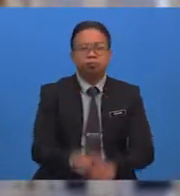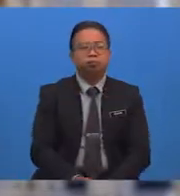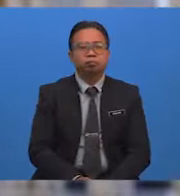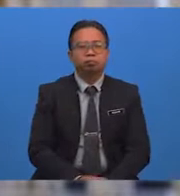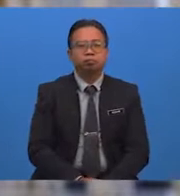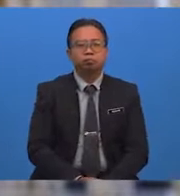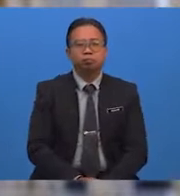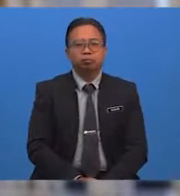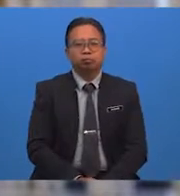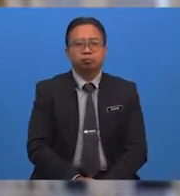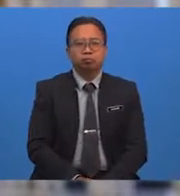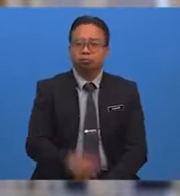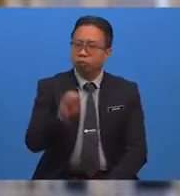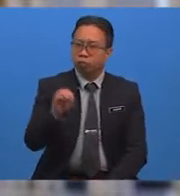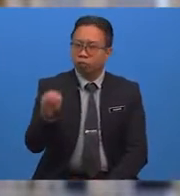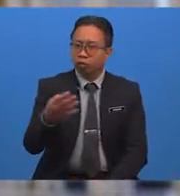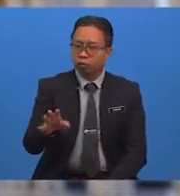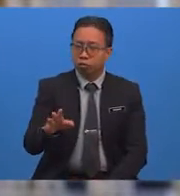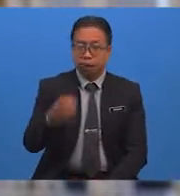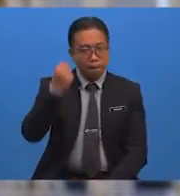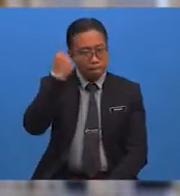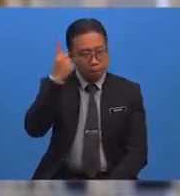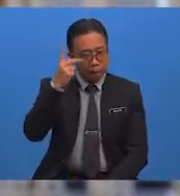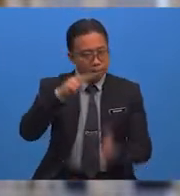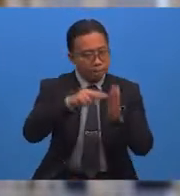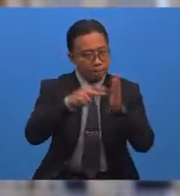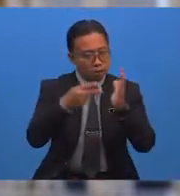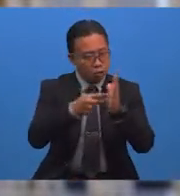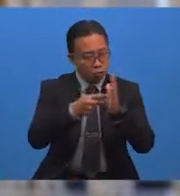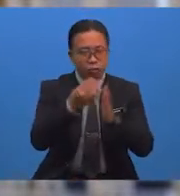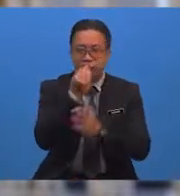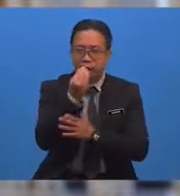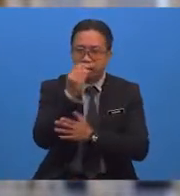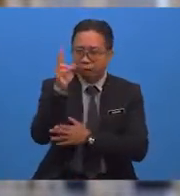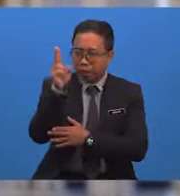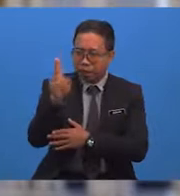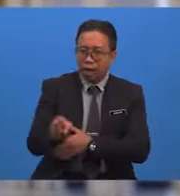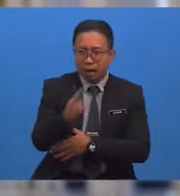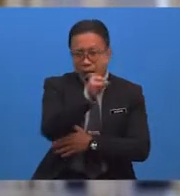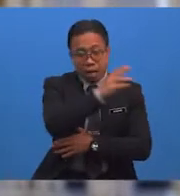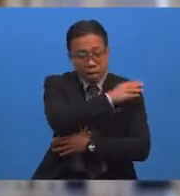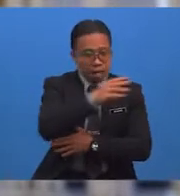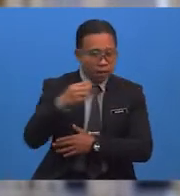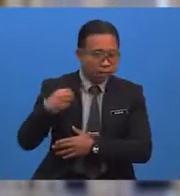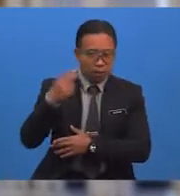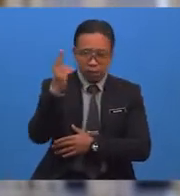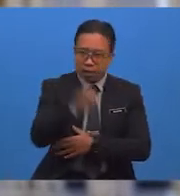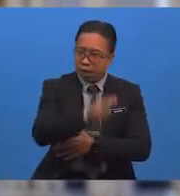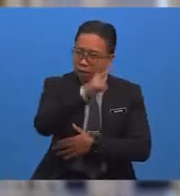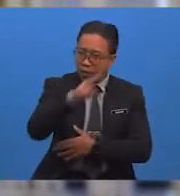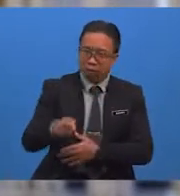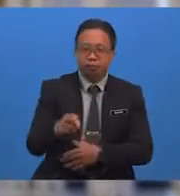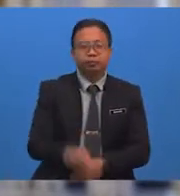Alhamdulillah, murid-murid dah memahami maksud makanan halal dan makanan haram. Murid-murid